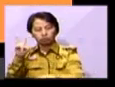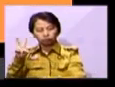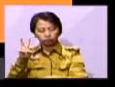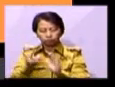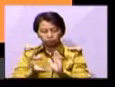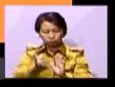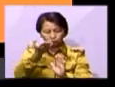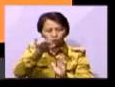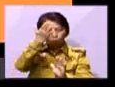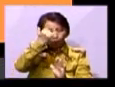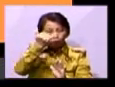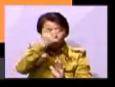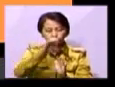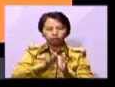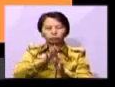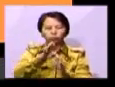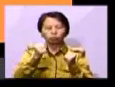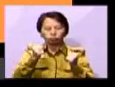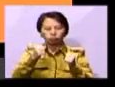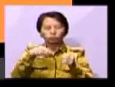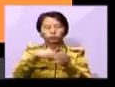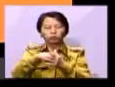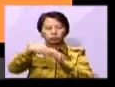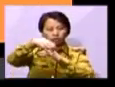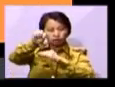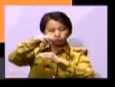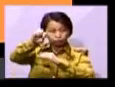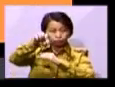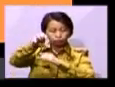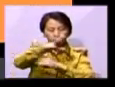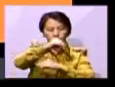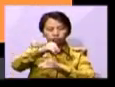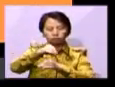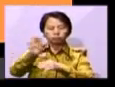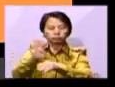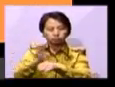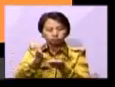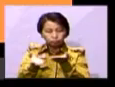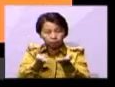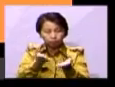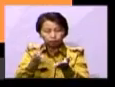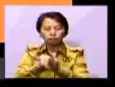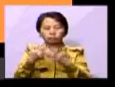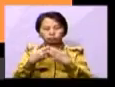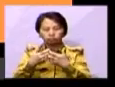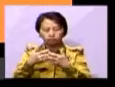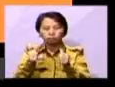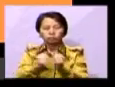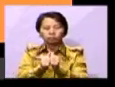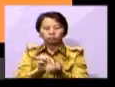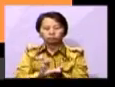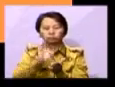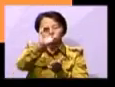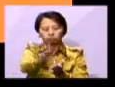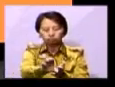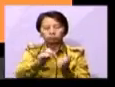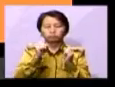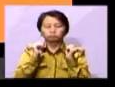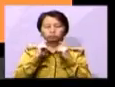itu dipacu oleh pertumbuhan kukuh dalam eksport kasa, sektor perkhidmatan dan pembuatan serta pelaburan